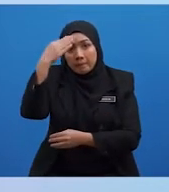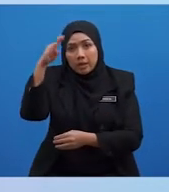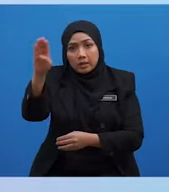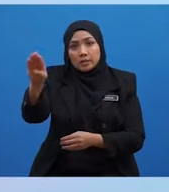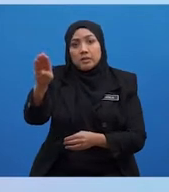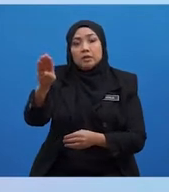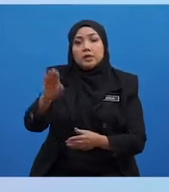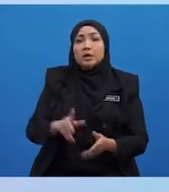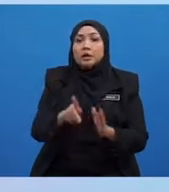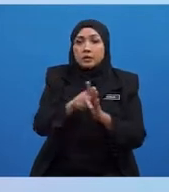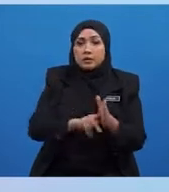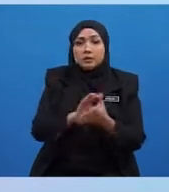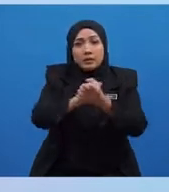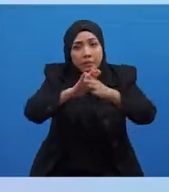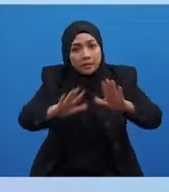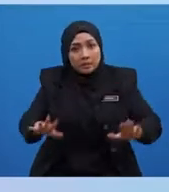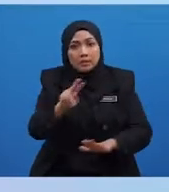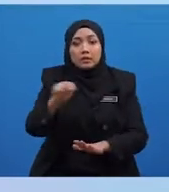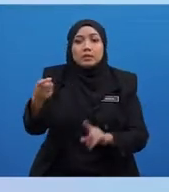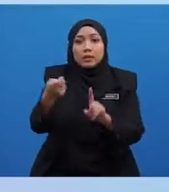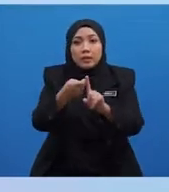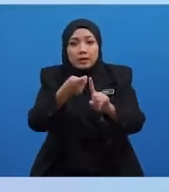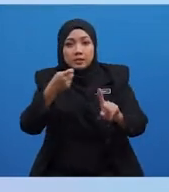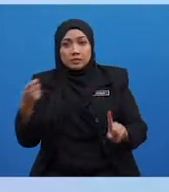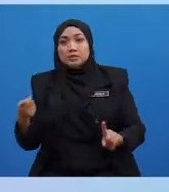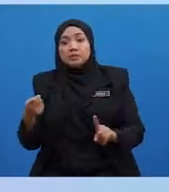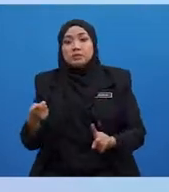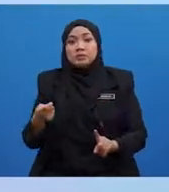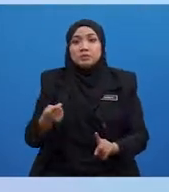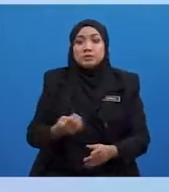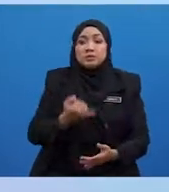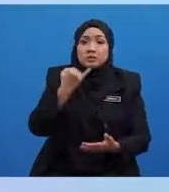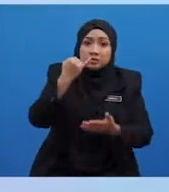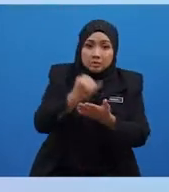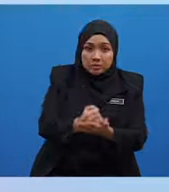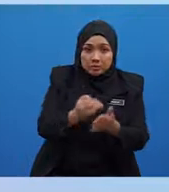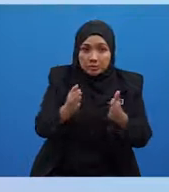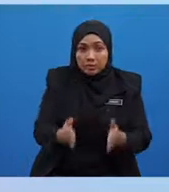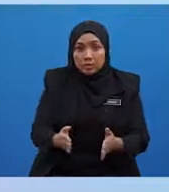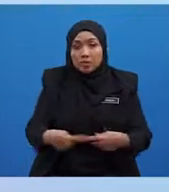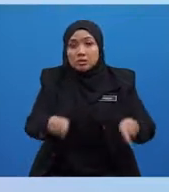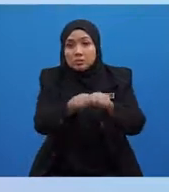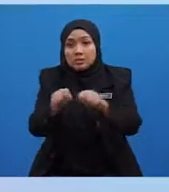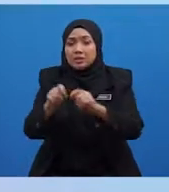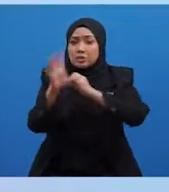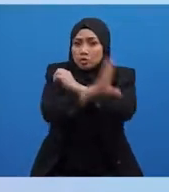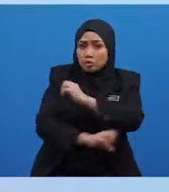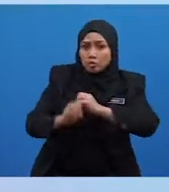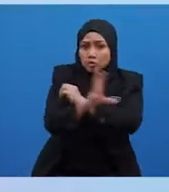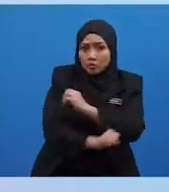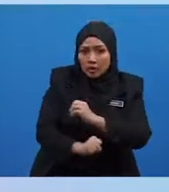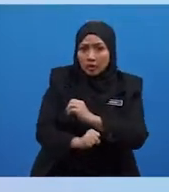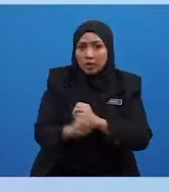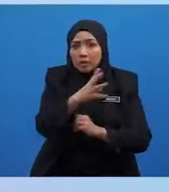bagi memastikan keselamatan daripada jenayah seperti kecurian dan rompakan,